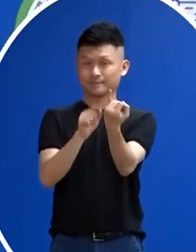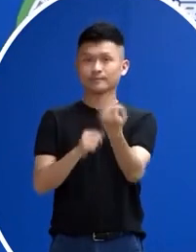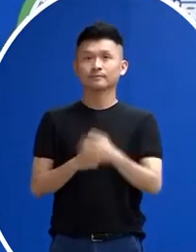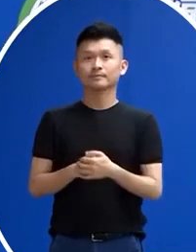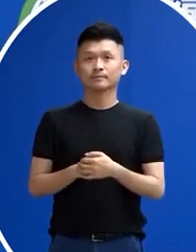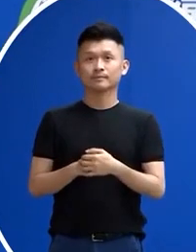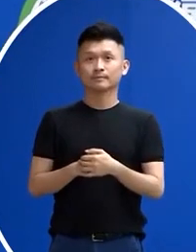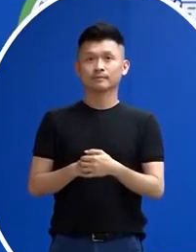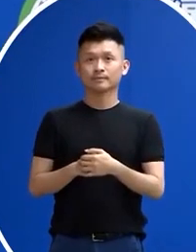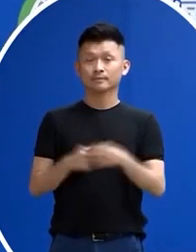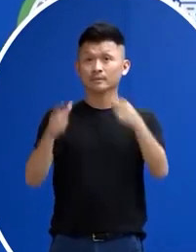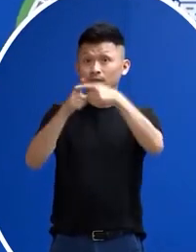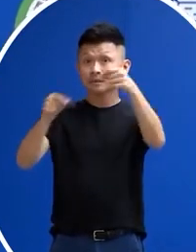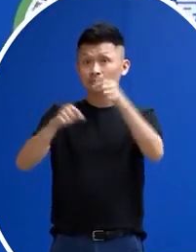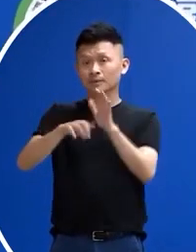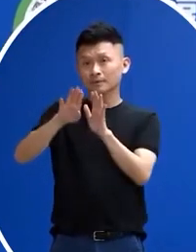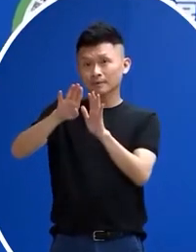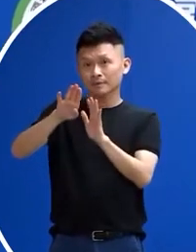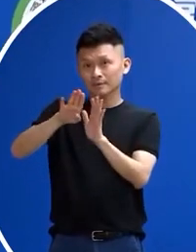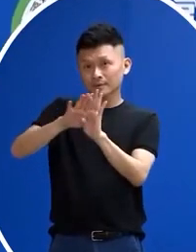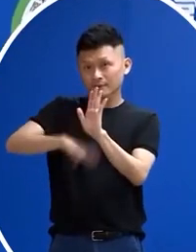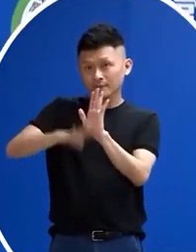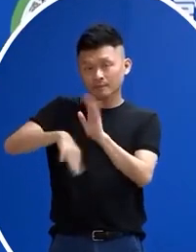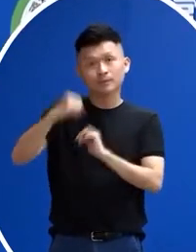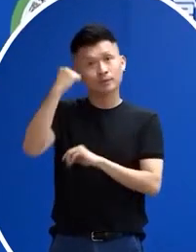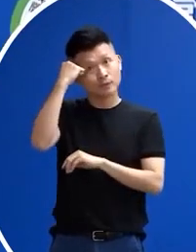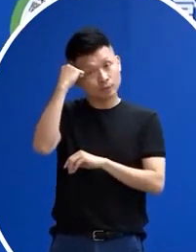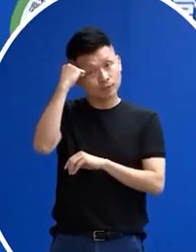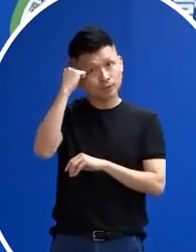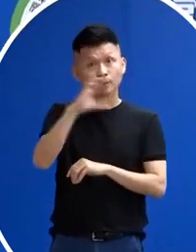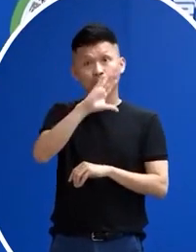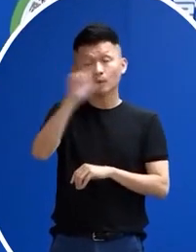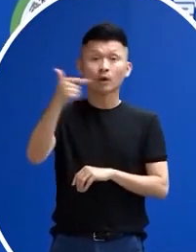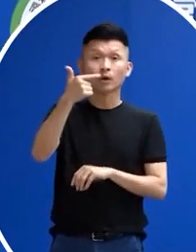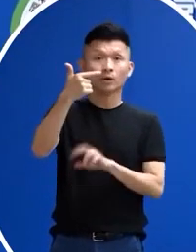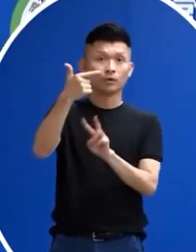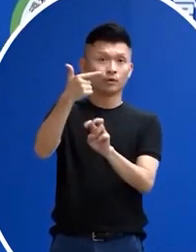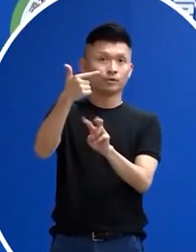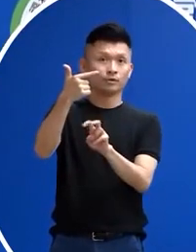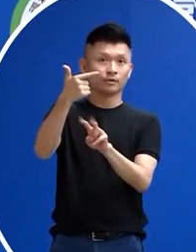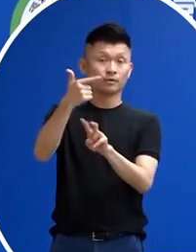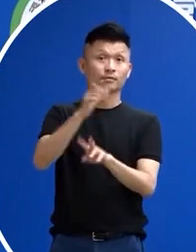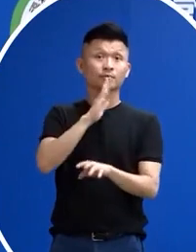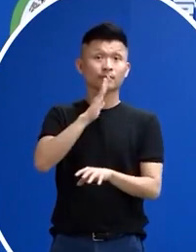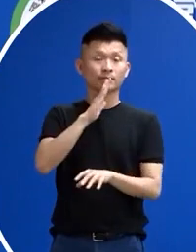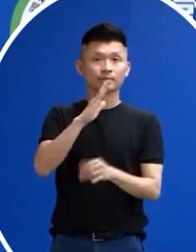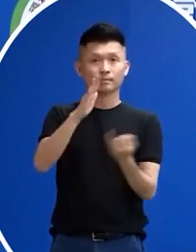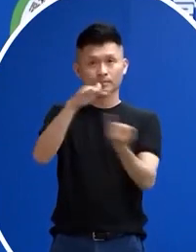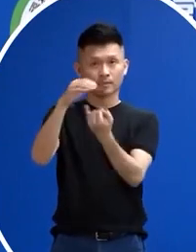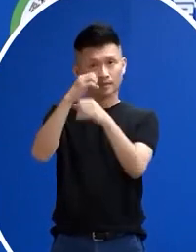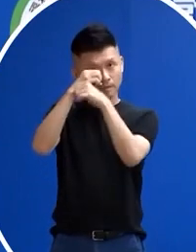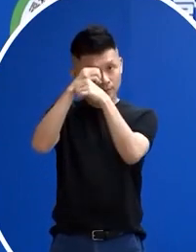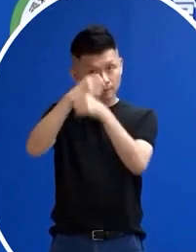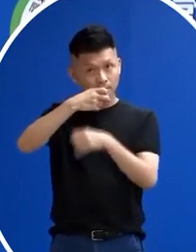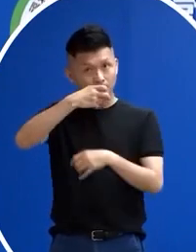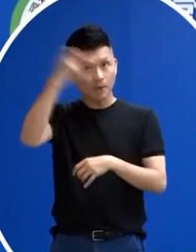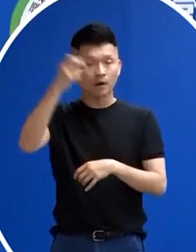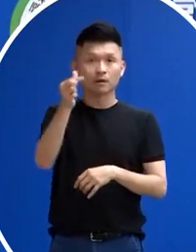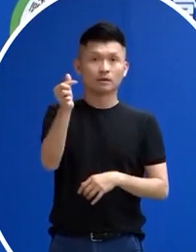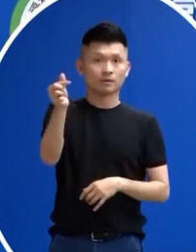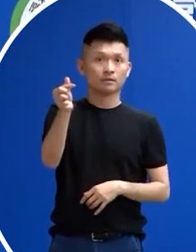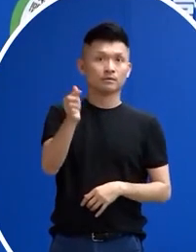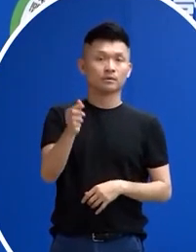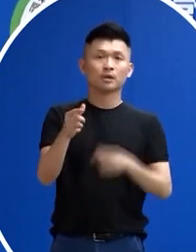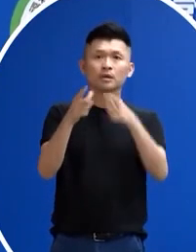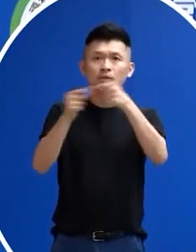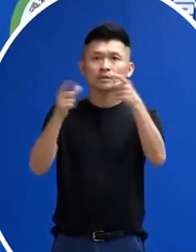住在南部的学生，那返回6月20号返回日本，那裁剪阳性，那日本那